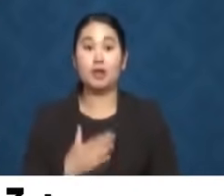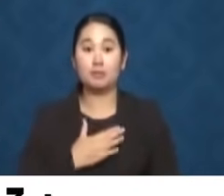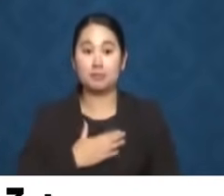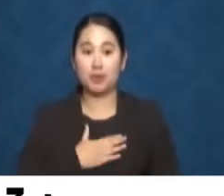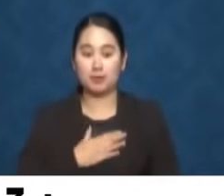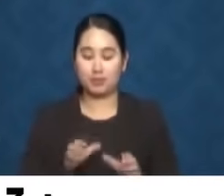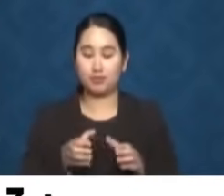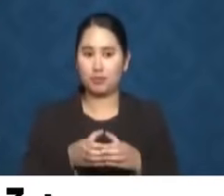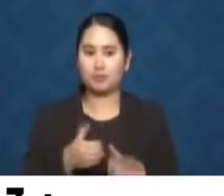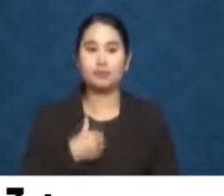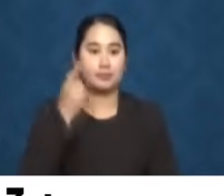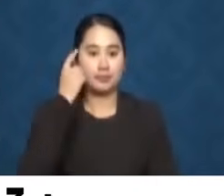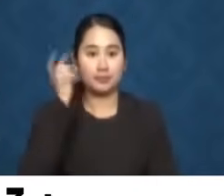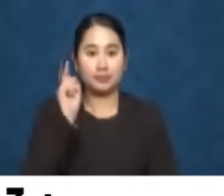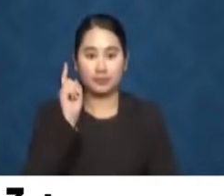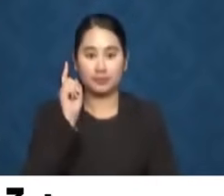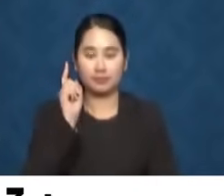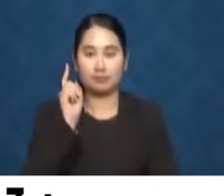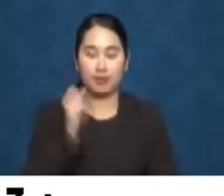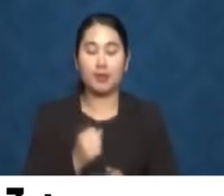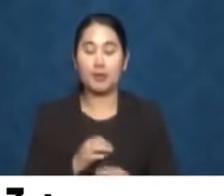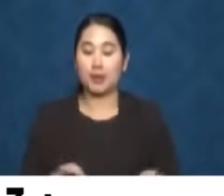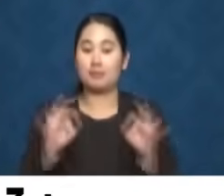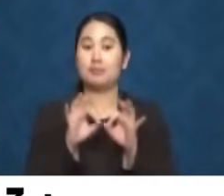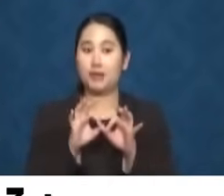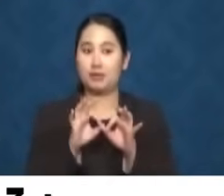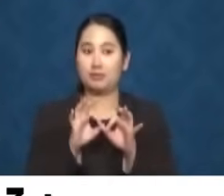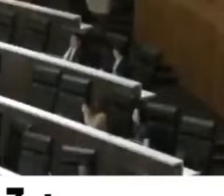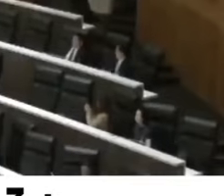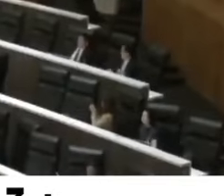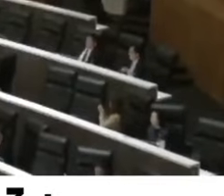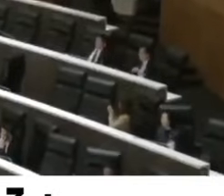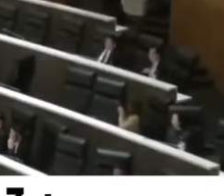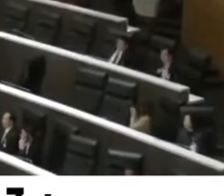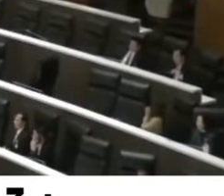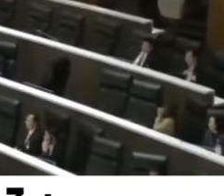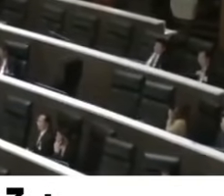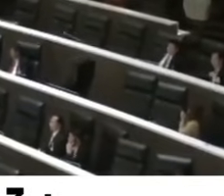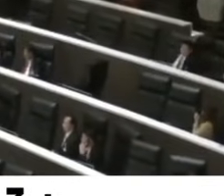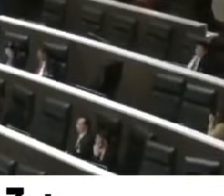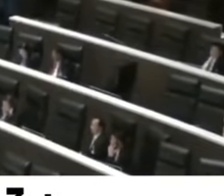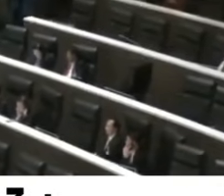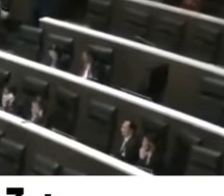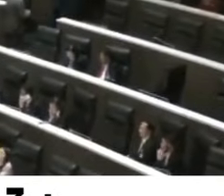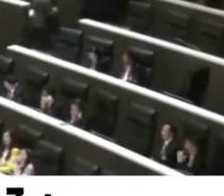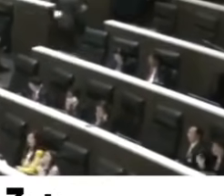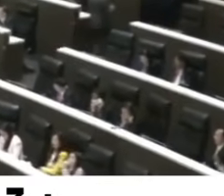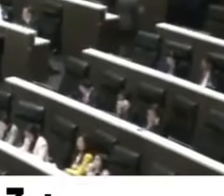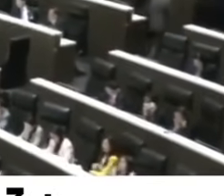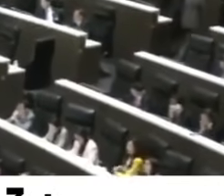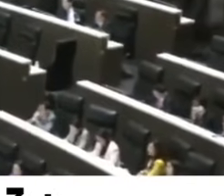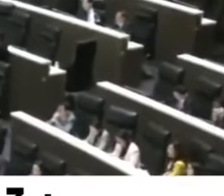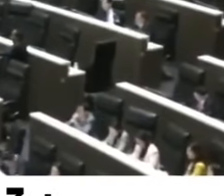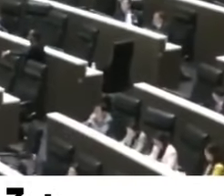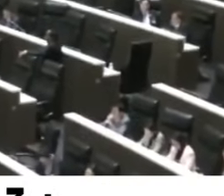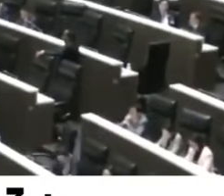ทั้งในสภาและในกรรมาธิการดังนั้นการจัดตราพระราชบัญญัติพรบนิรโทษกรรมรัฐบาลต้องไม่สนับสนุนให้มีการนิรโทษกรรมความ